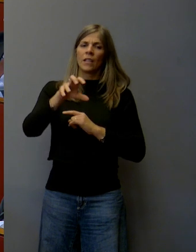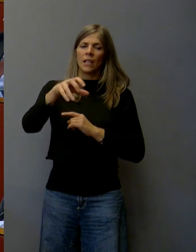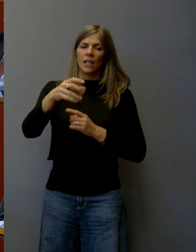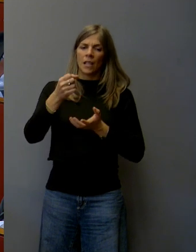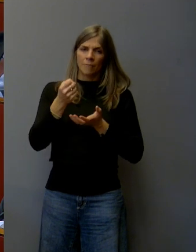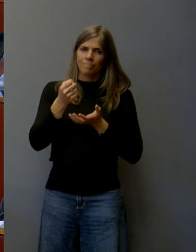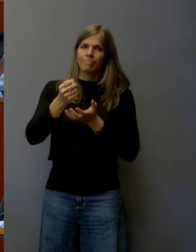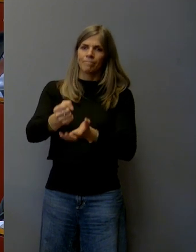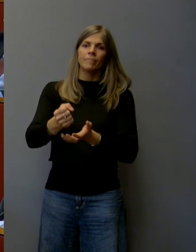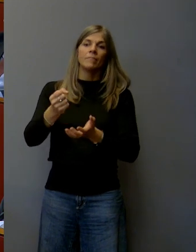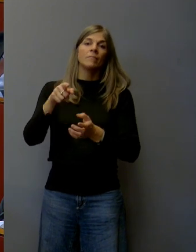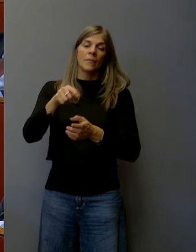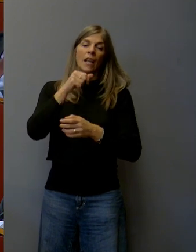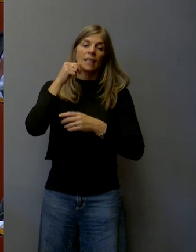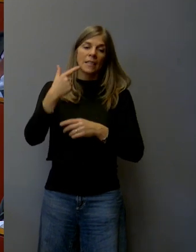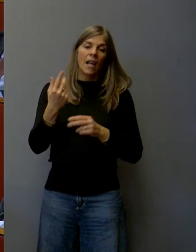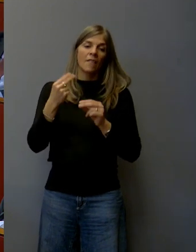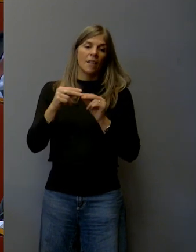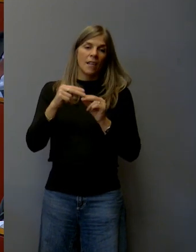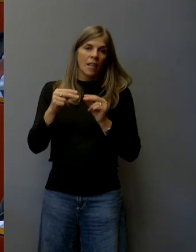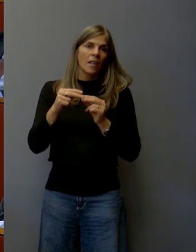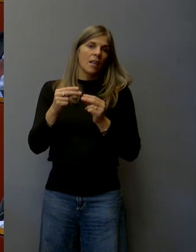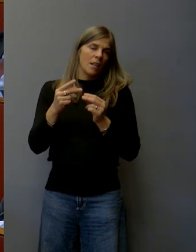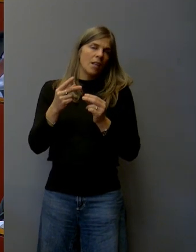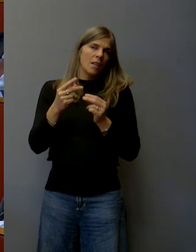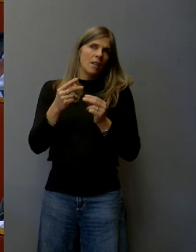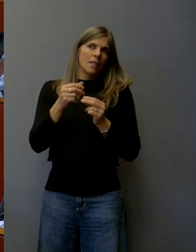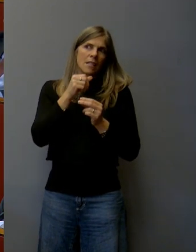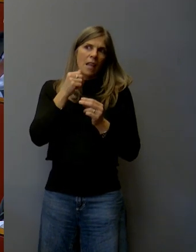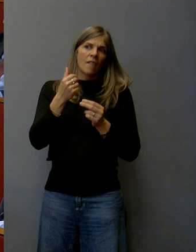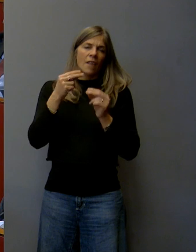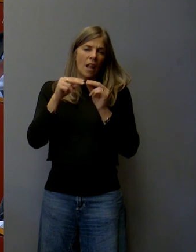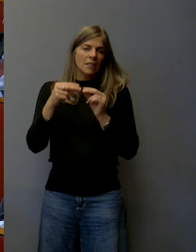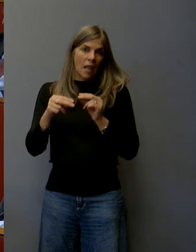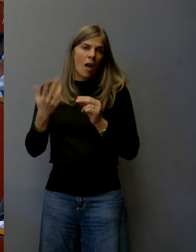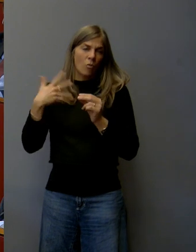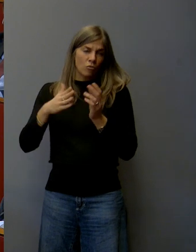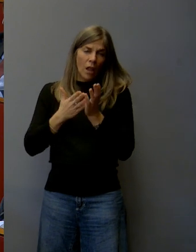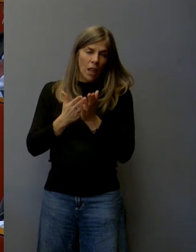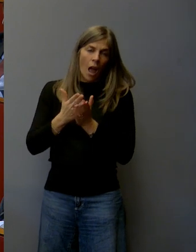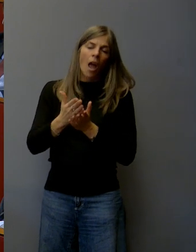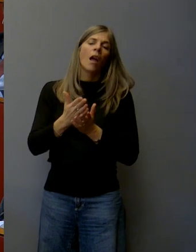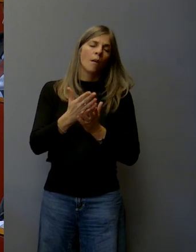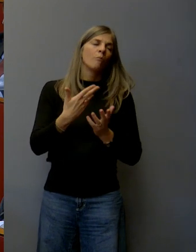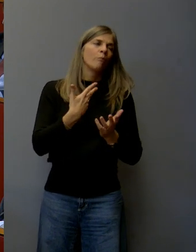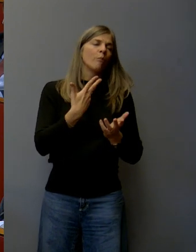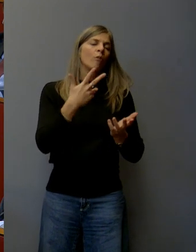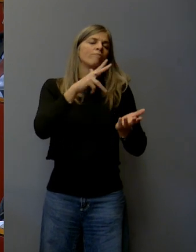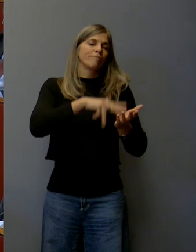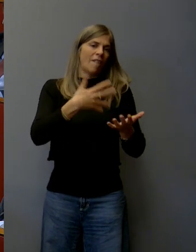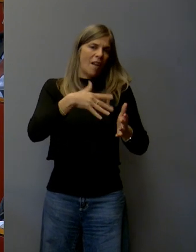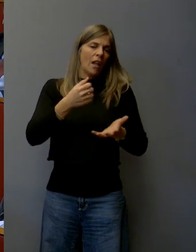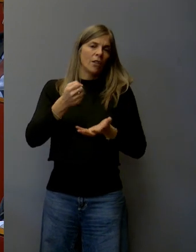moltissimo tempo e direi che non se ne poteva fare a meno ma su tutto ciò che di questi può fare a meno San Teodoro è stata considerata